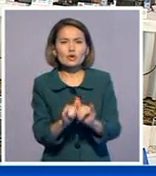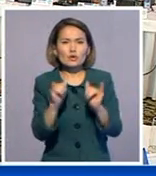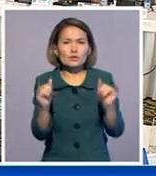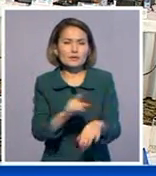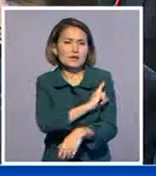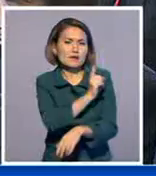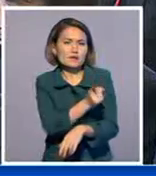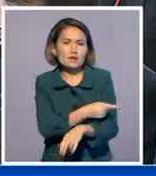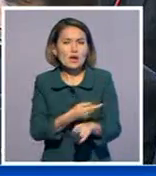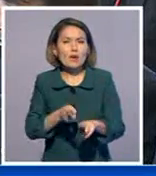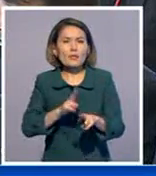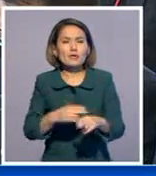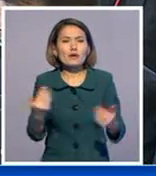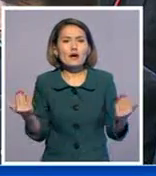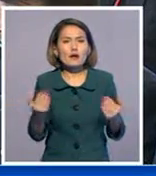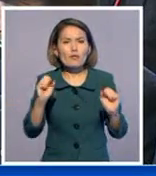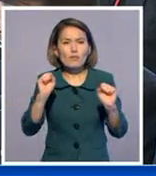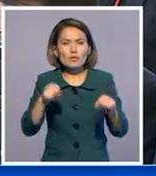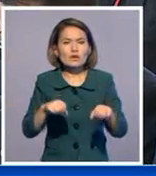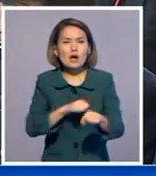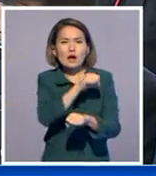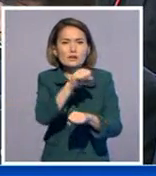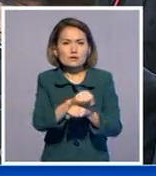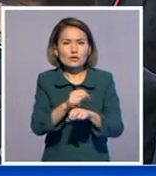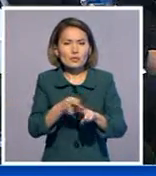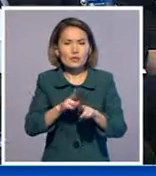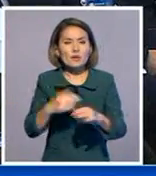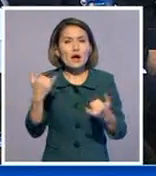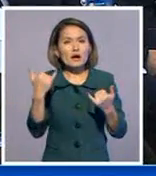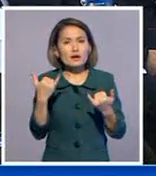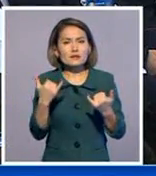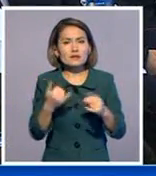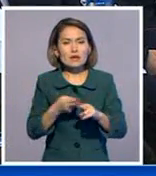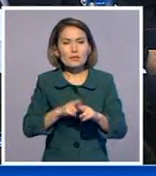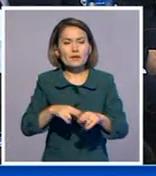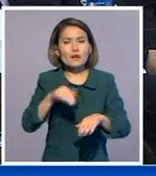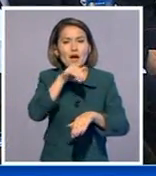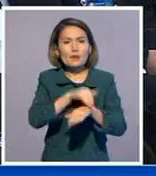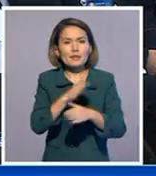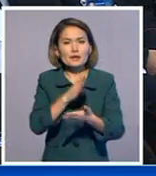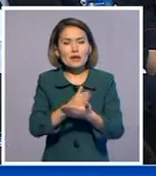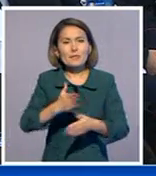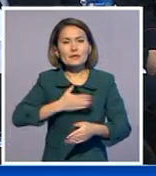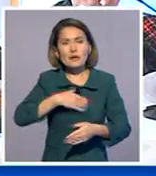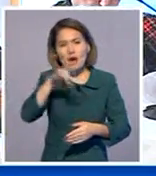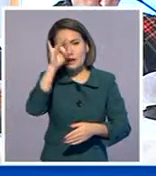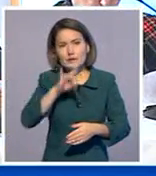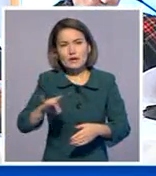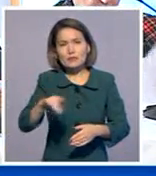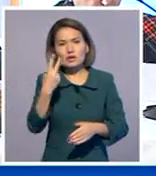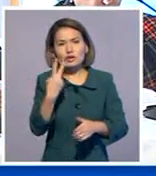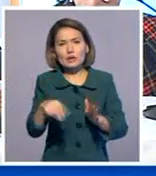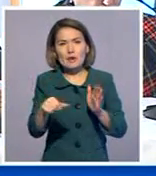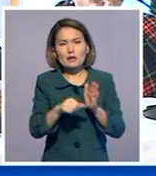түйінін шешуге тікелей жауапты орган өкілдері де пара алып, жемқорлыққа жиі жол береді. Статистиканы сөйлетсек, біздің елде жыл басынан